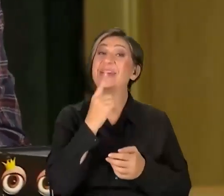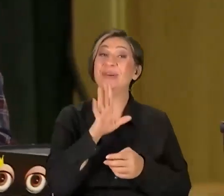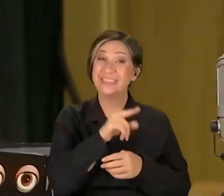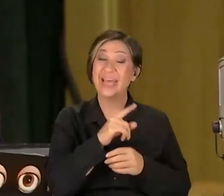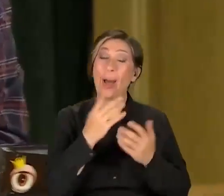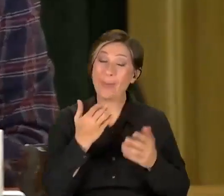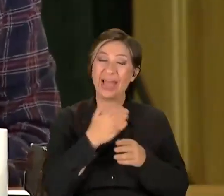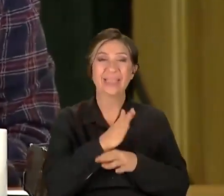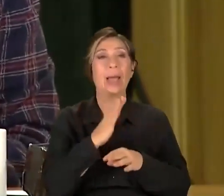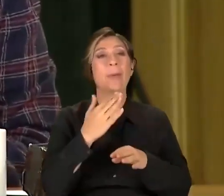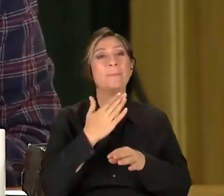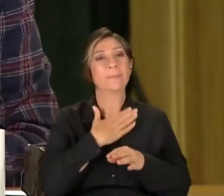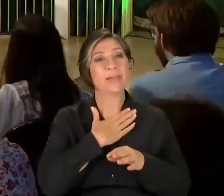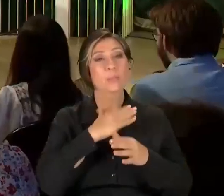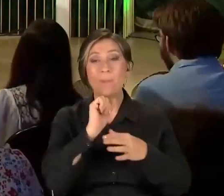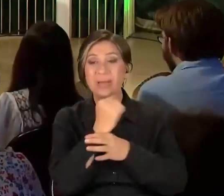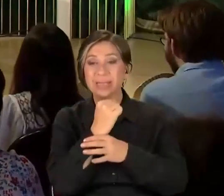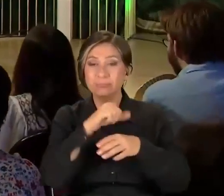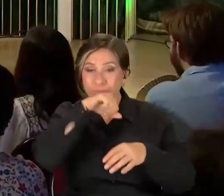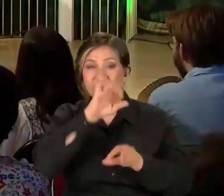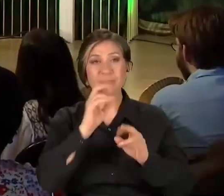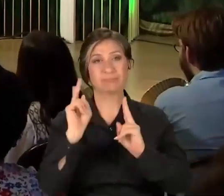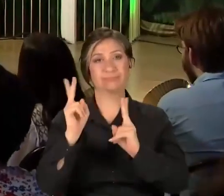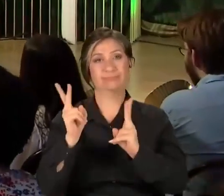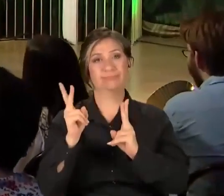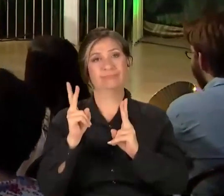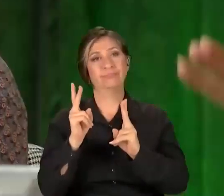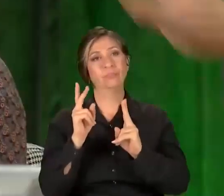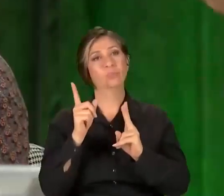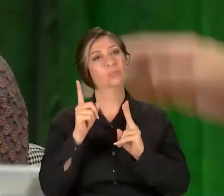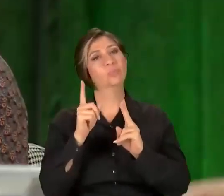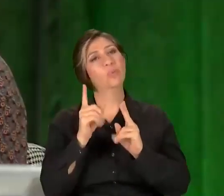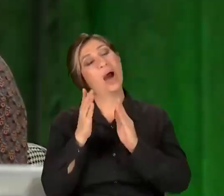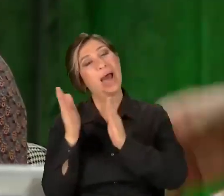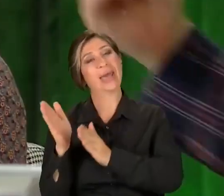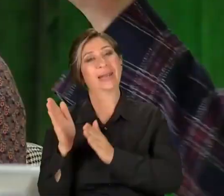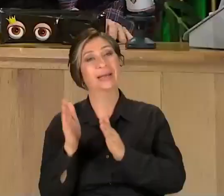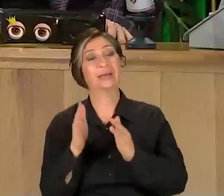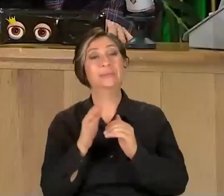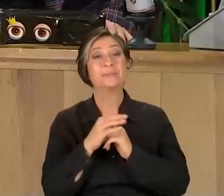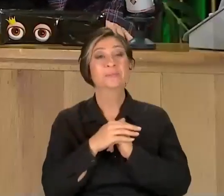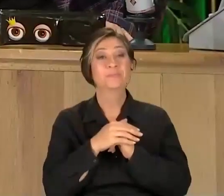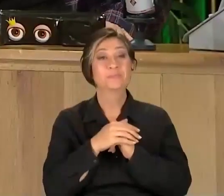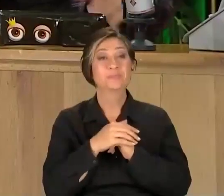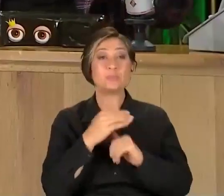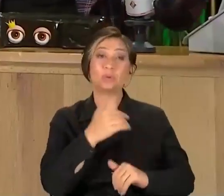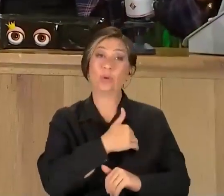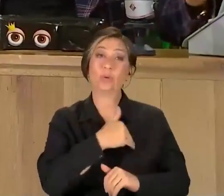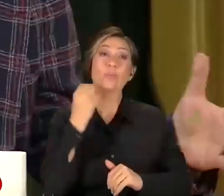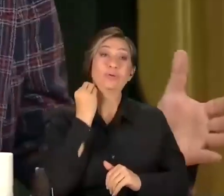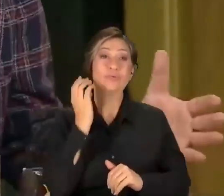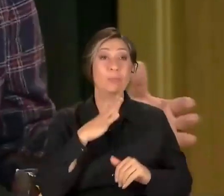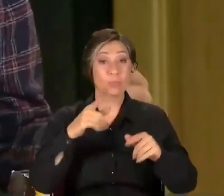ama hakikaten... Yok ama beni tabii bu mesleğe sokan siz olduğunuz için de... Hayır, o size tamamen... Ayrı bir... Bu arada... Gönül borcum burada,